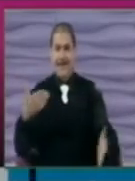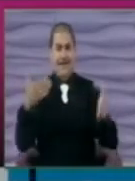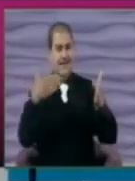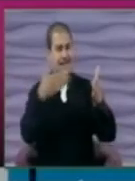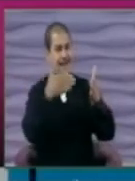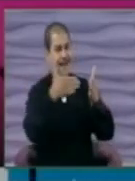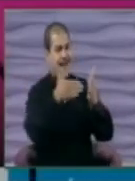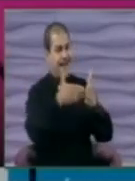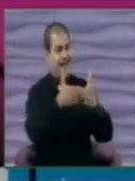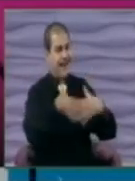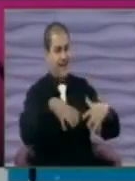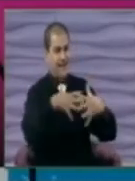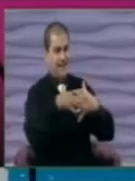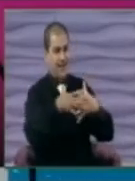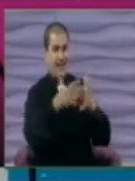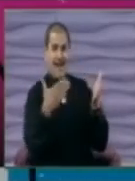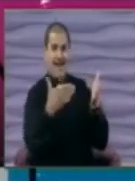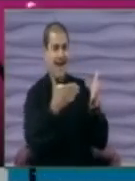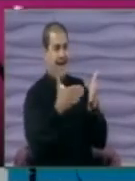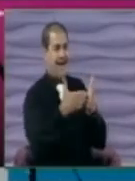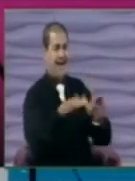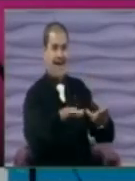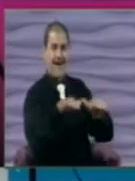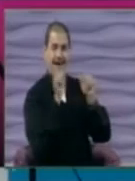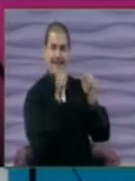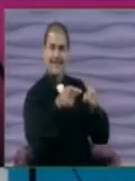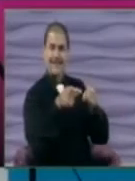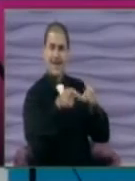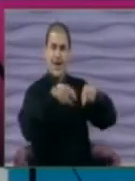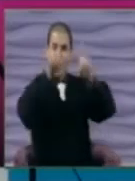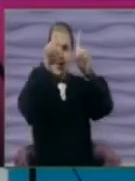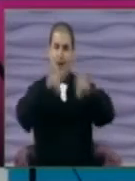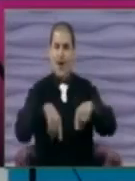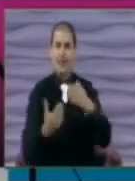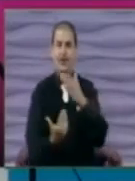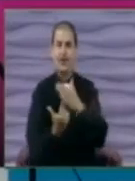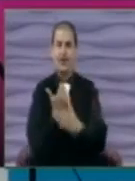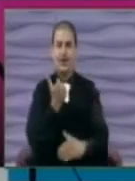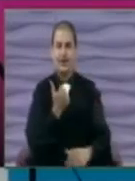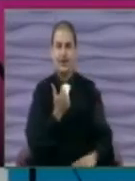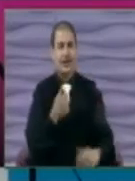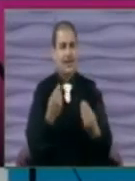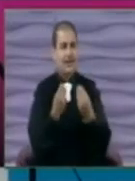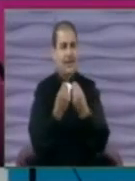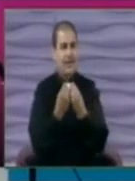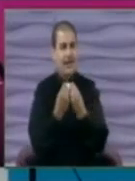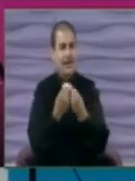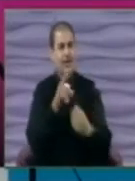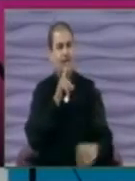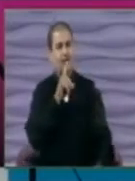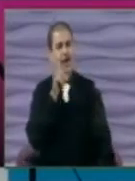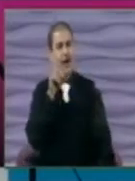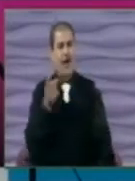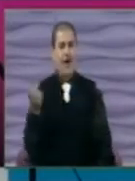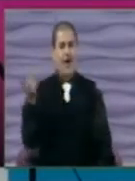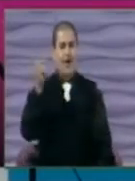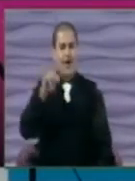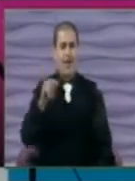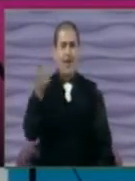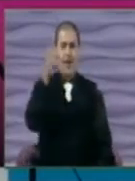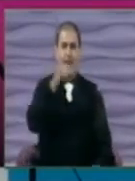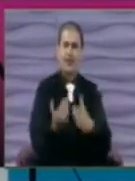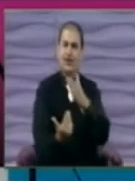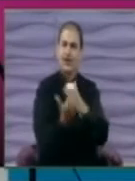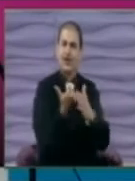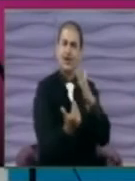ومشاهدينا وصلنا لنهاية فقراتنا في يوم جديد ومشوارنا الصباحي معكم، أكيد بيتجدد يوميا لكن